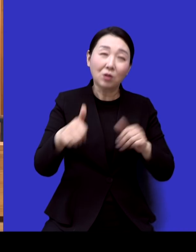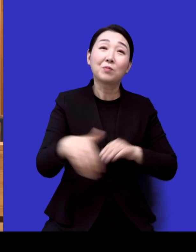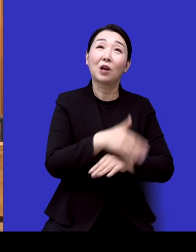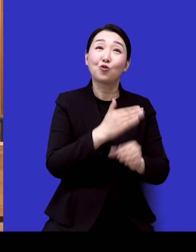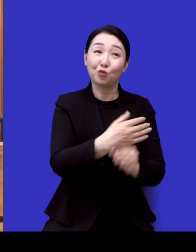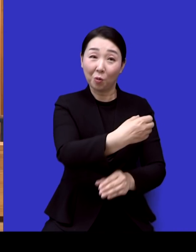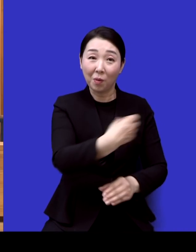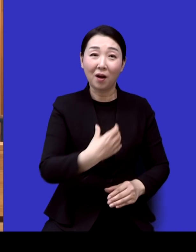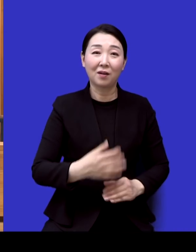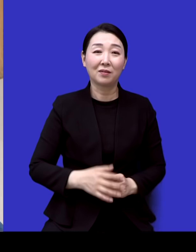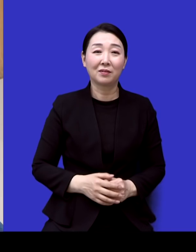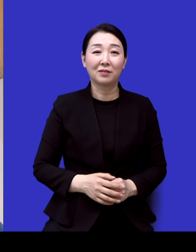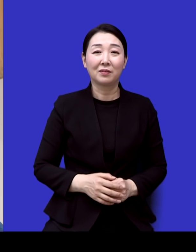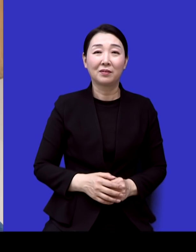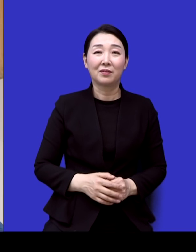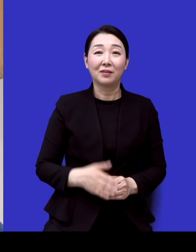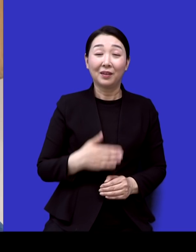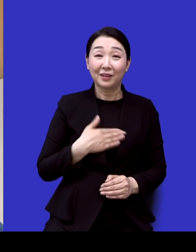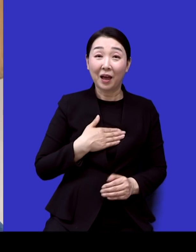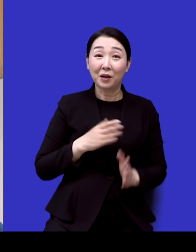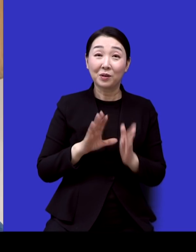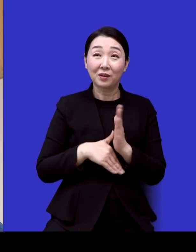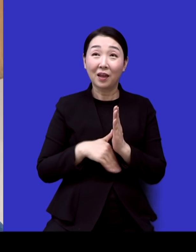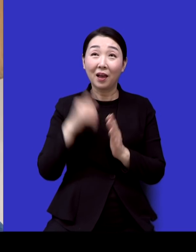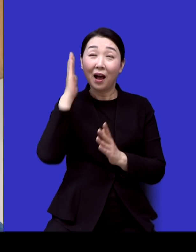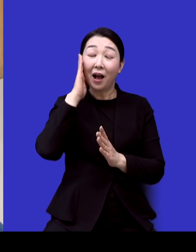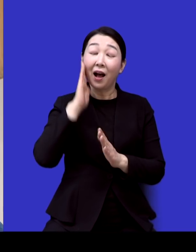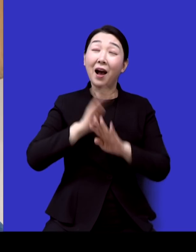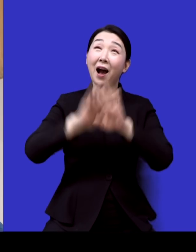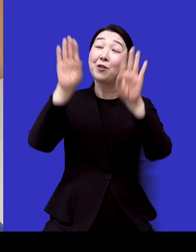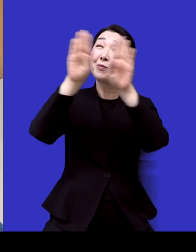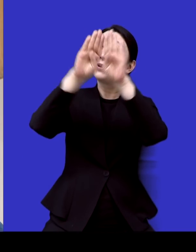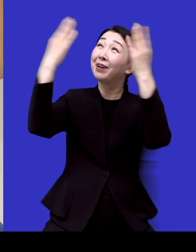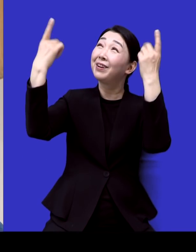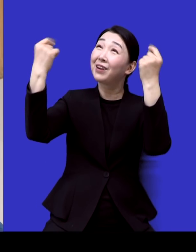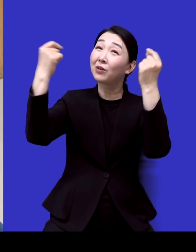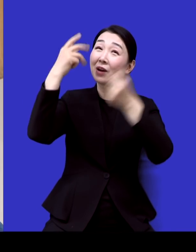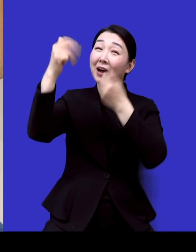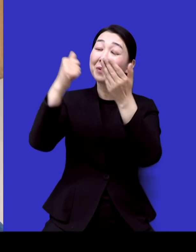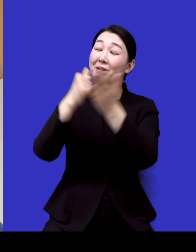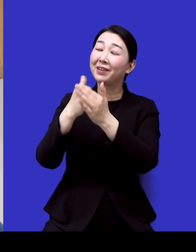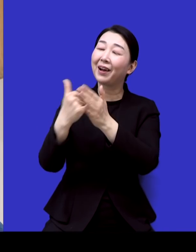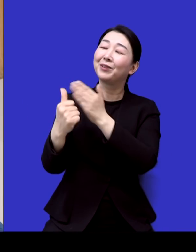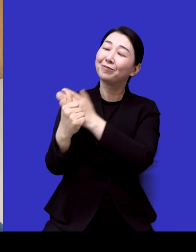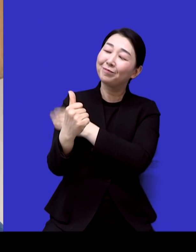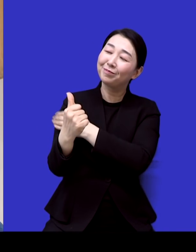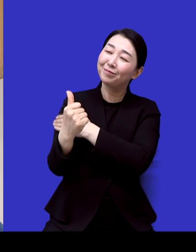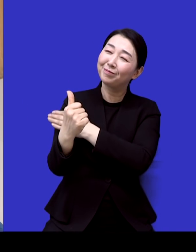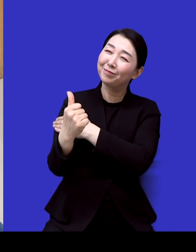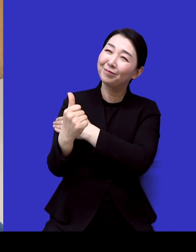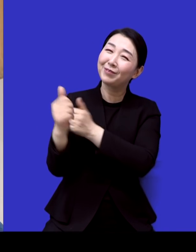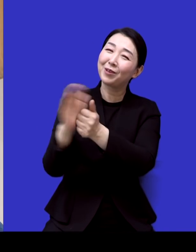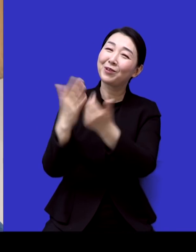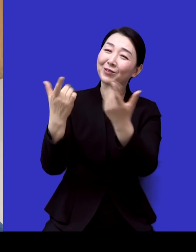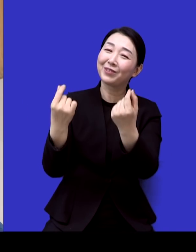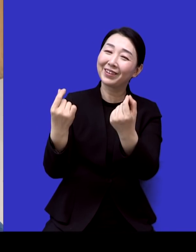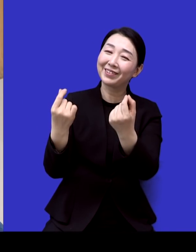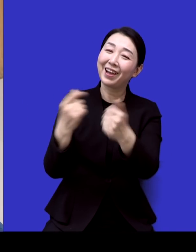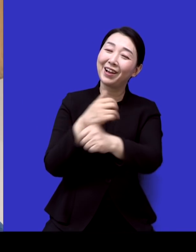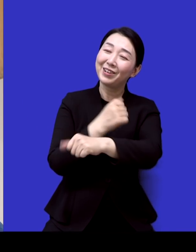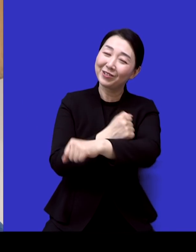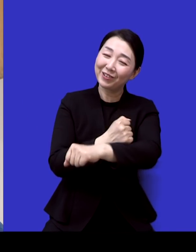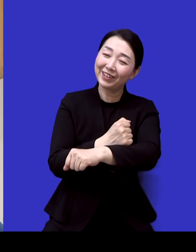거예요. 제가 그때 막 하늘 문이 열리는 것 같으면서 하나님이 토닥여 주시는 것 같으면서 수고했다